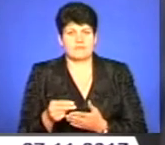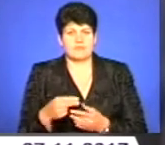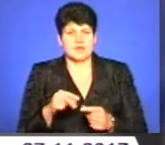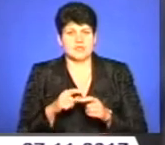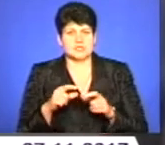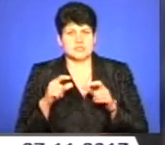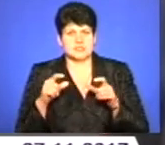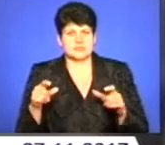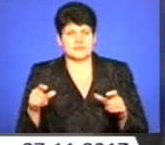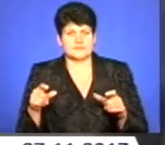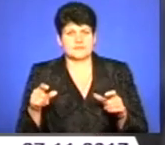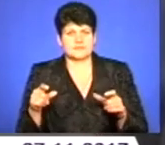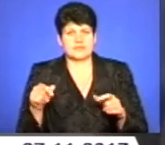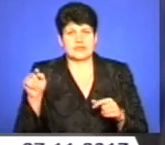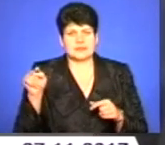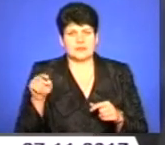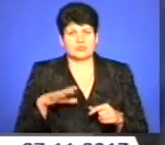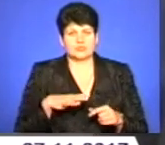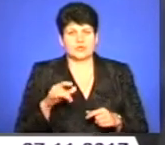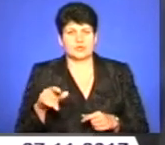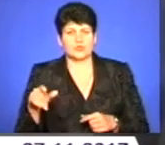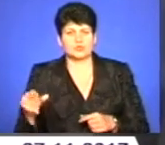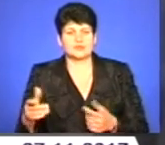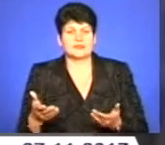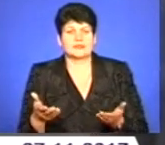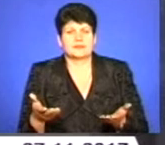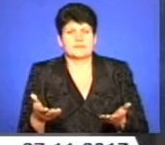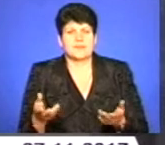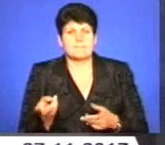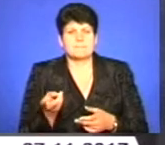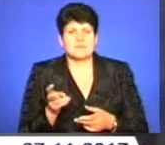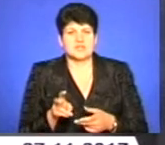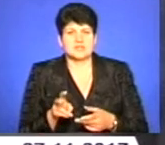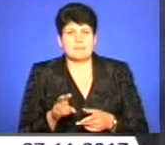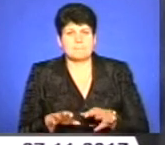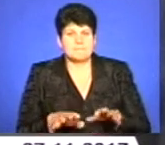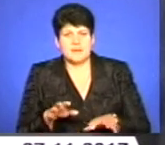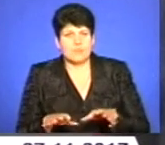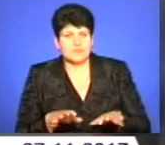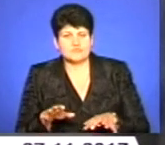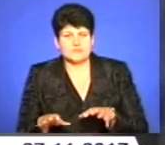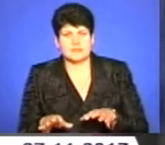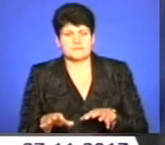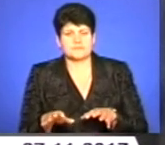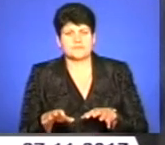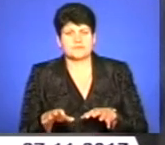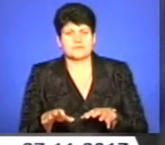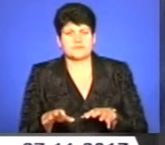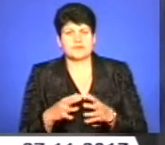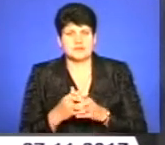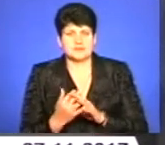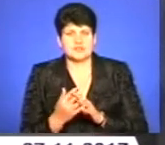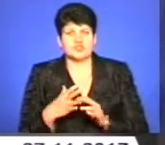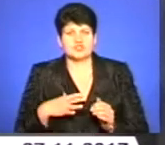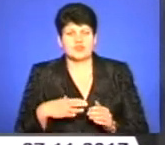а там були люди, які прийшли, приповзли із сел і чекали на